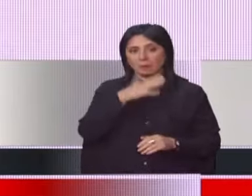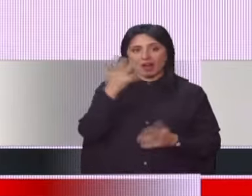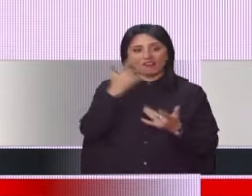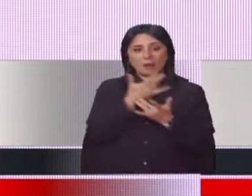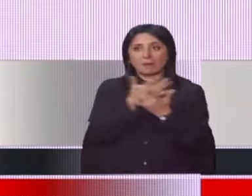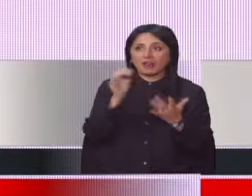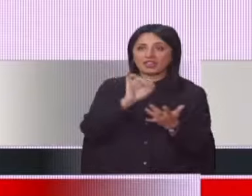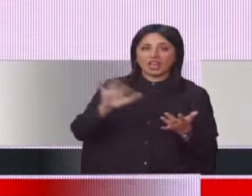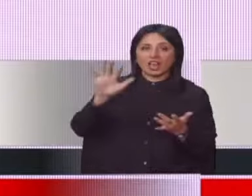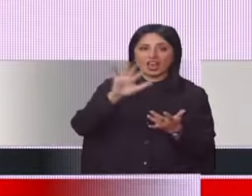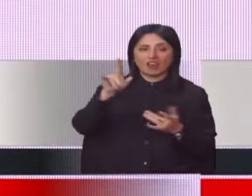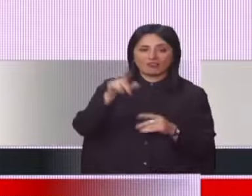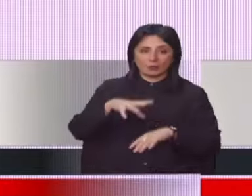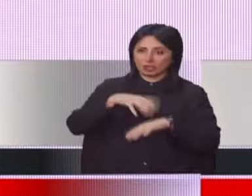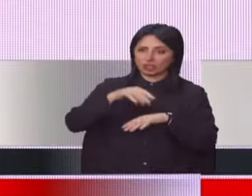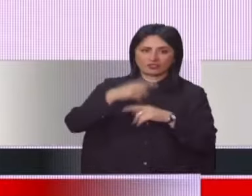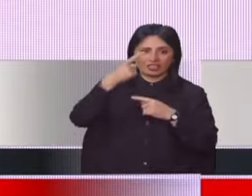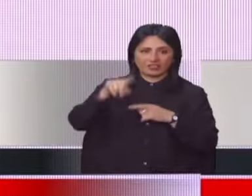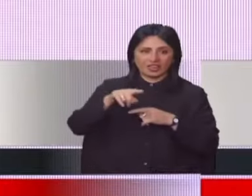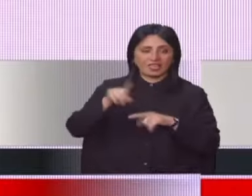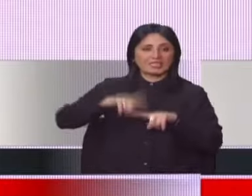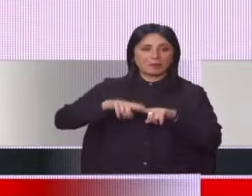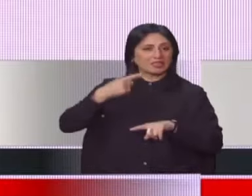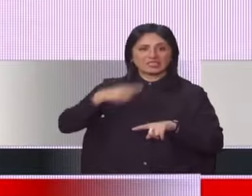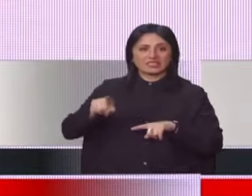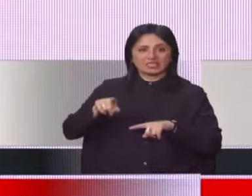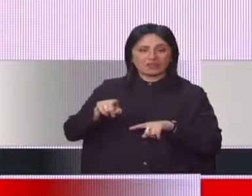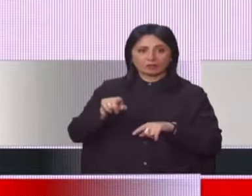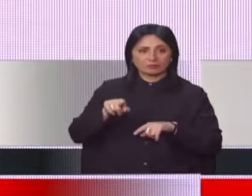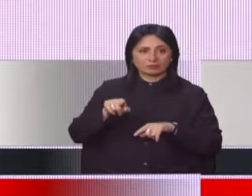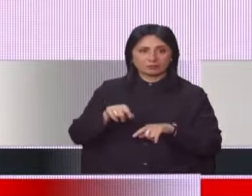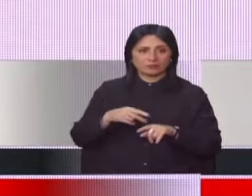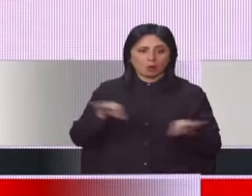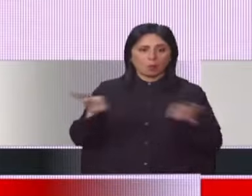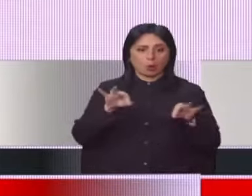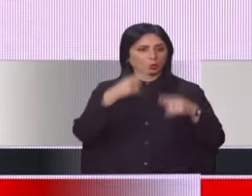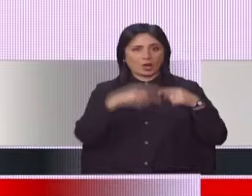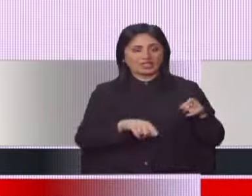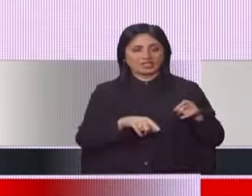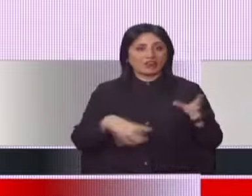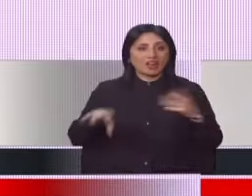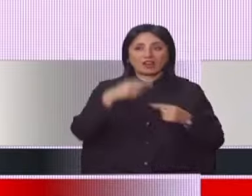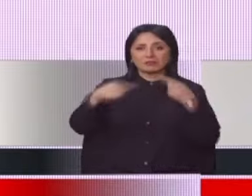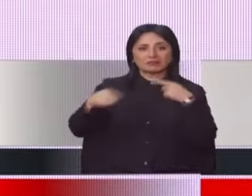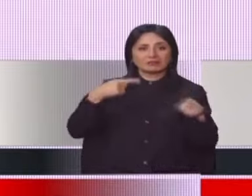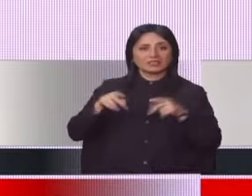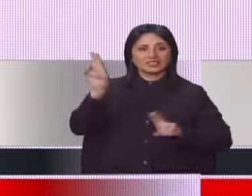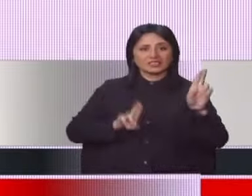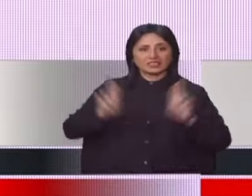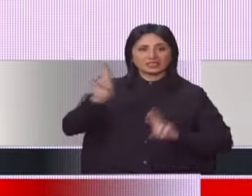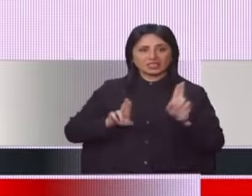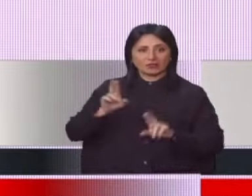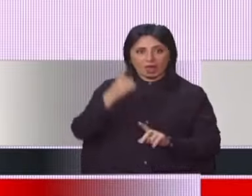მრავალფეროვან ევროპას, რომელსაც შვედეთი ძალიან განსხვავდება საბერძნეთისგან, რომელსაც განსხვავდება ძალიან პორტუგალიისგან და ასე შემდეგ, ყველა სხვანაირი წესრიგი აქვს, არა